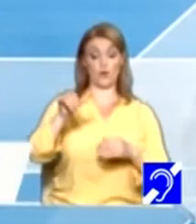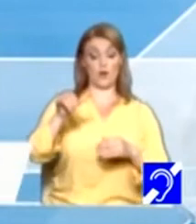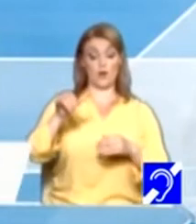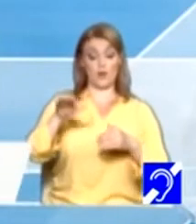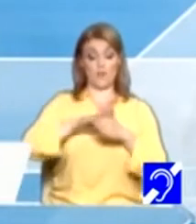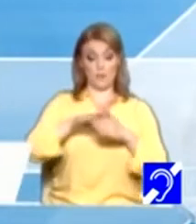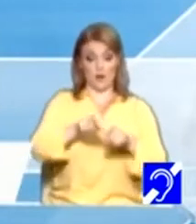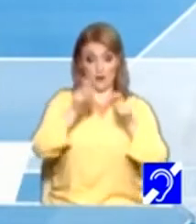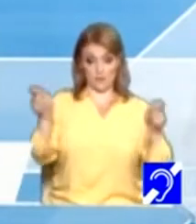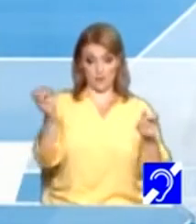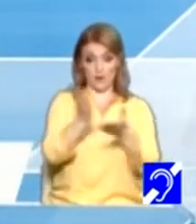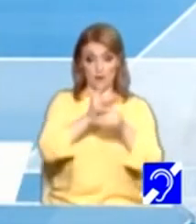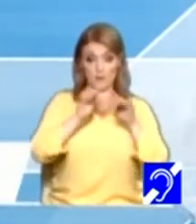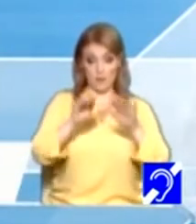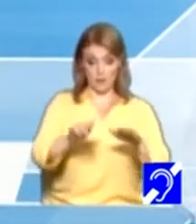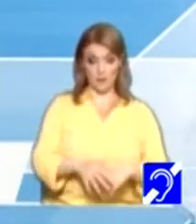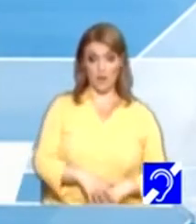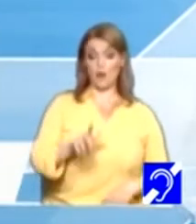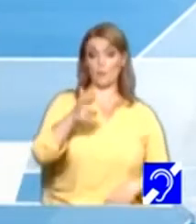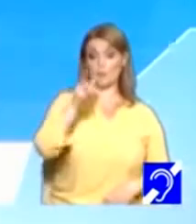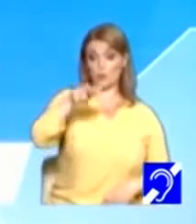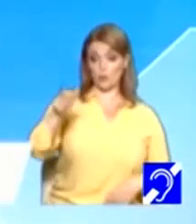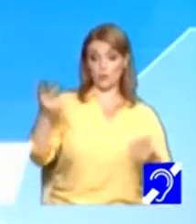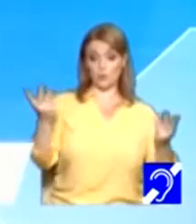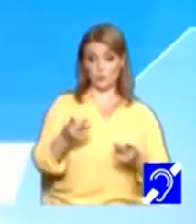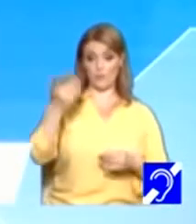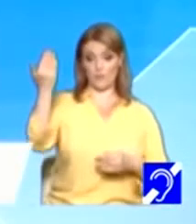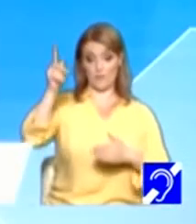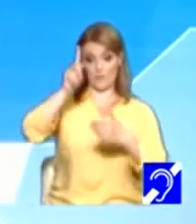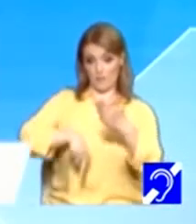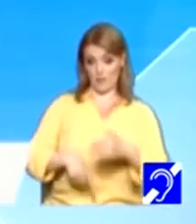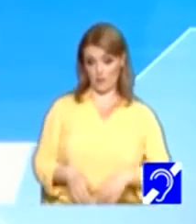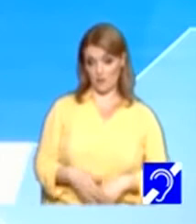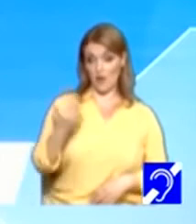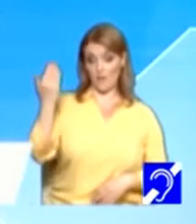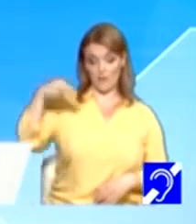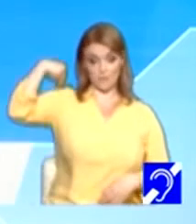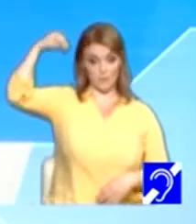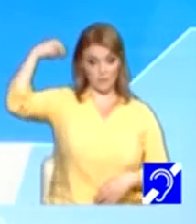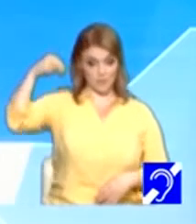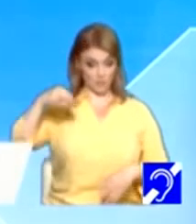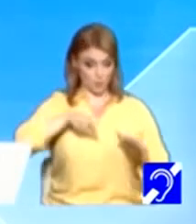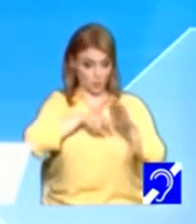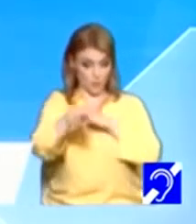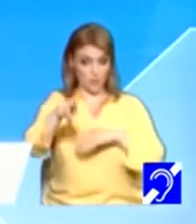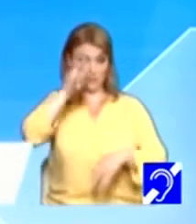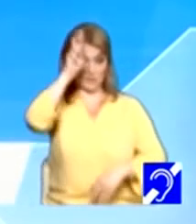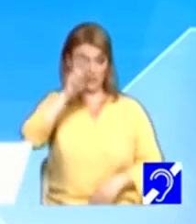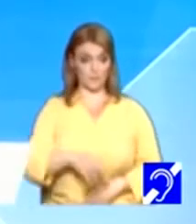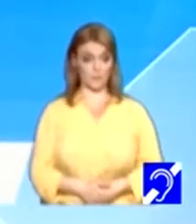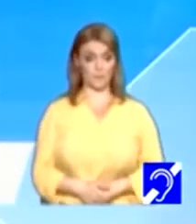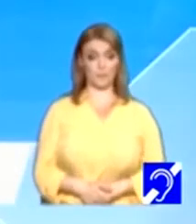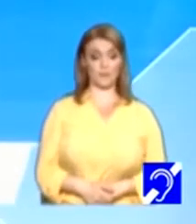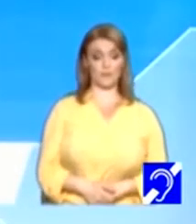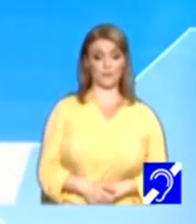avea încredere cetățenii să vă voteze pe dumneavoastră? În primul rând, domnul Șor pledează în continuare nevinovat și